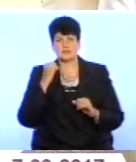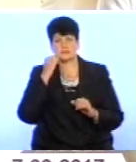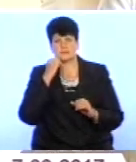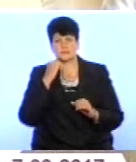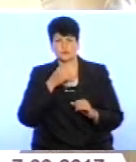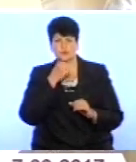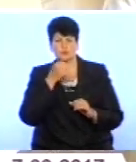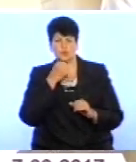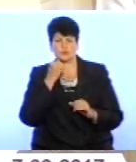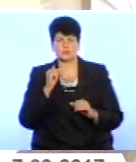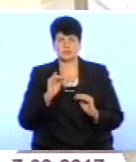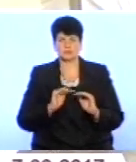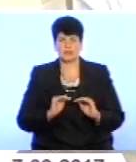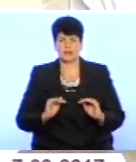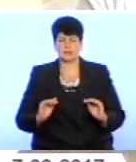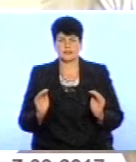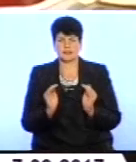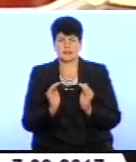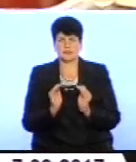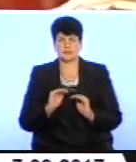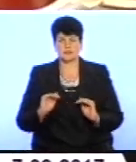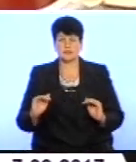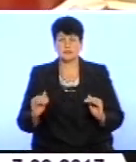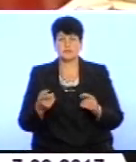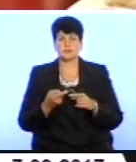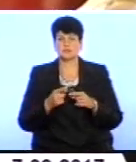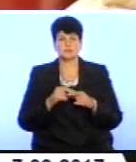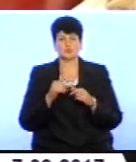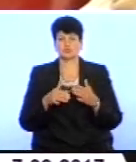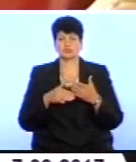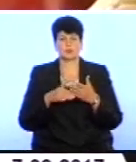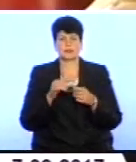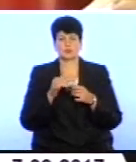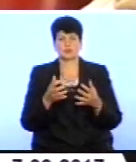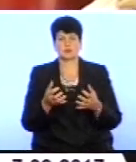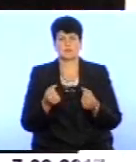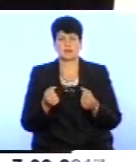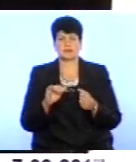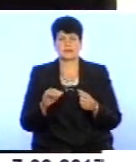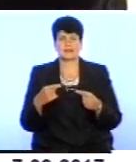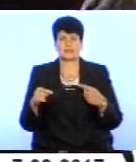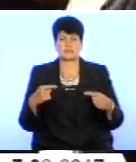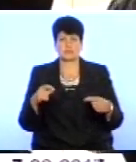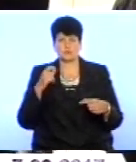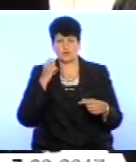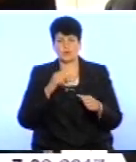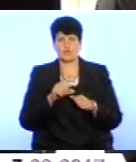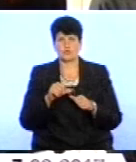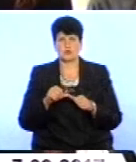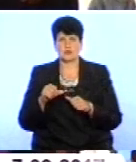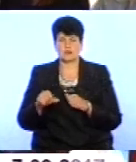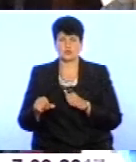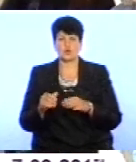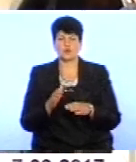маленьких дітей. Тут, кажуть медики, зарадити нічим не можуть. Не мають змоги приймати дітей різного віку окремо. Розділяють лише